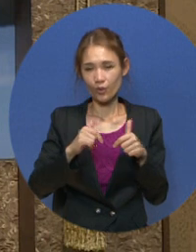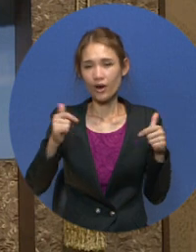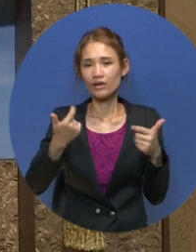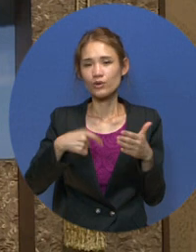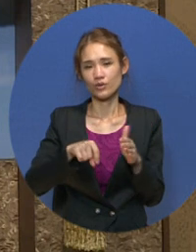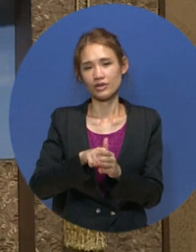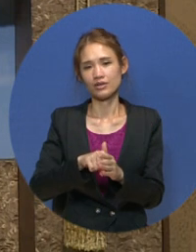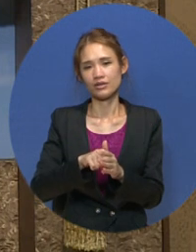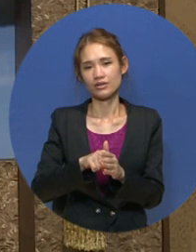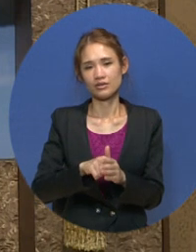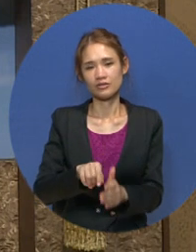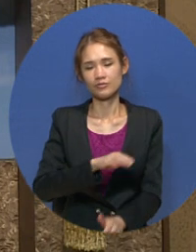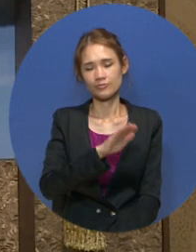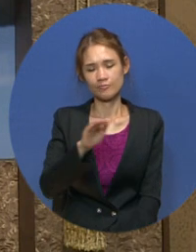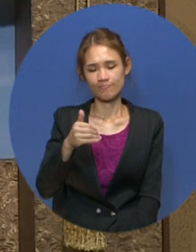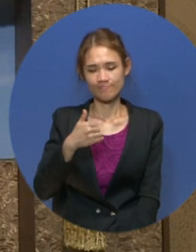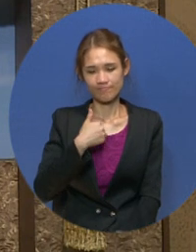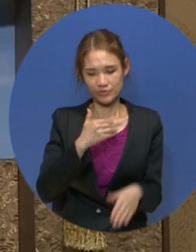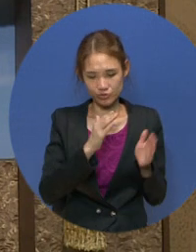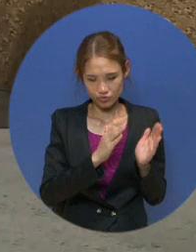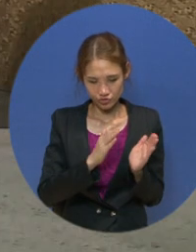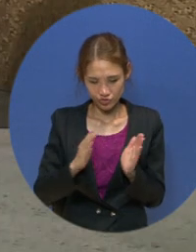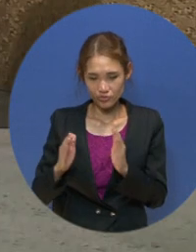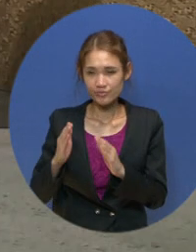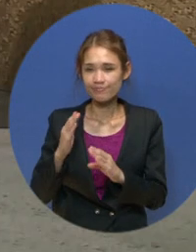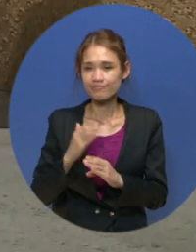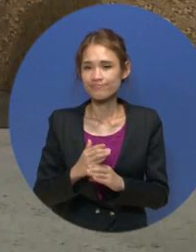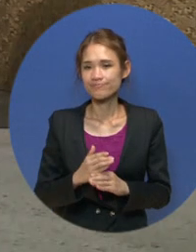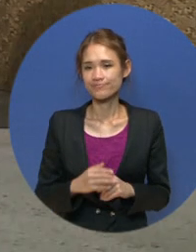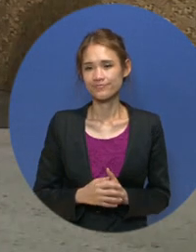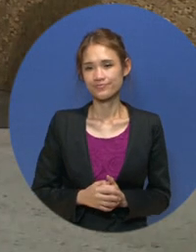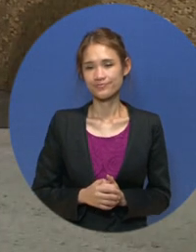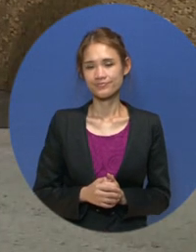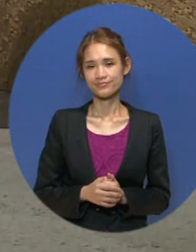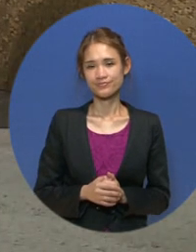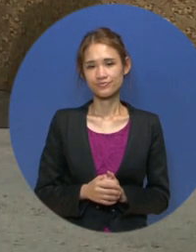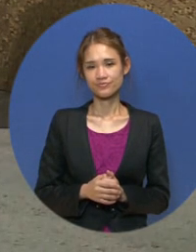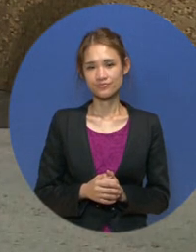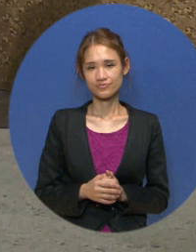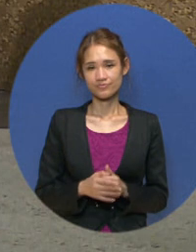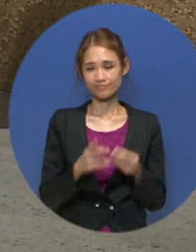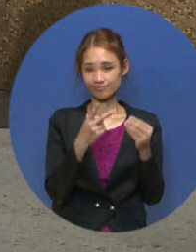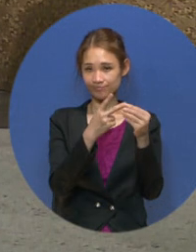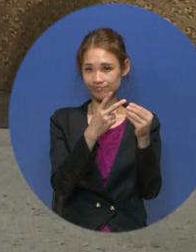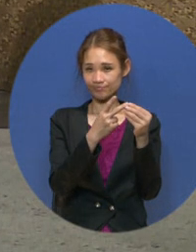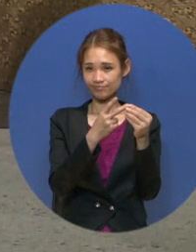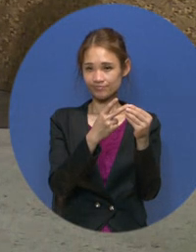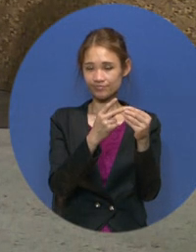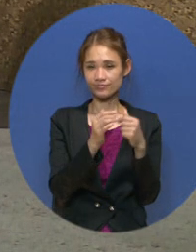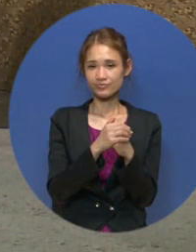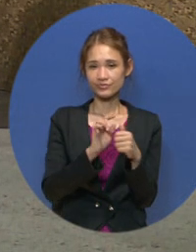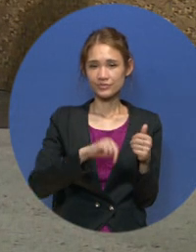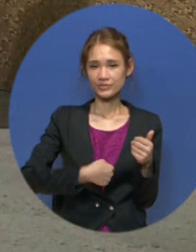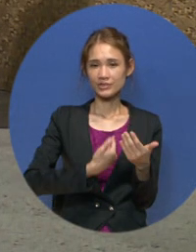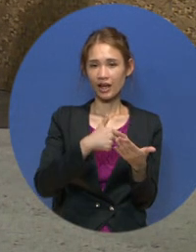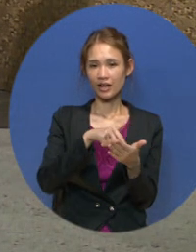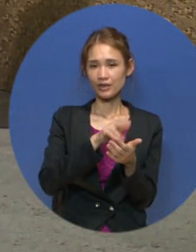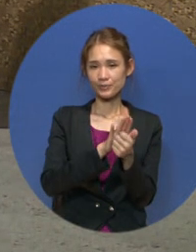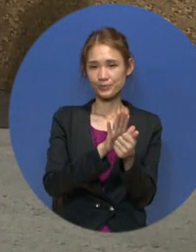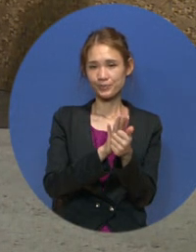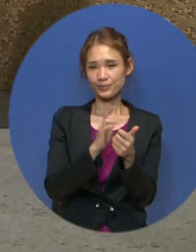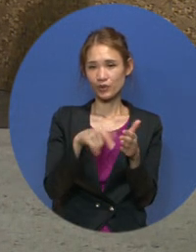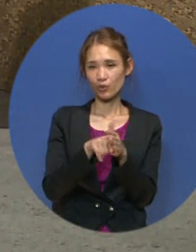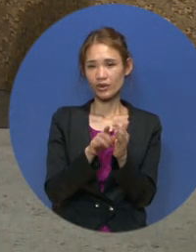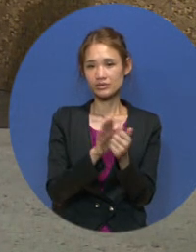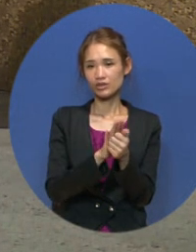일들을 저희가 하려고 준비 중에 있습니다. 그리고 두 번째 목표는 이제 자립을 위한 서비스를